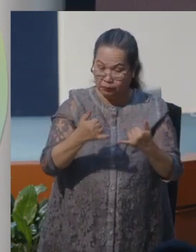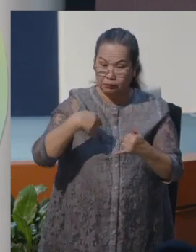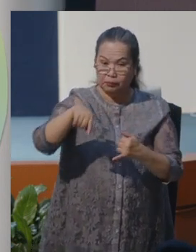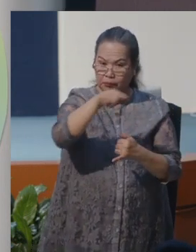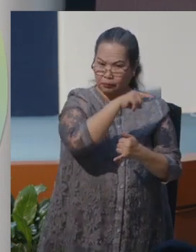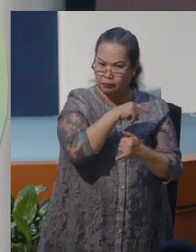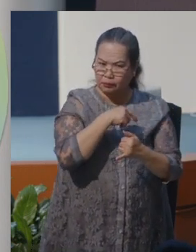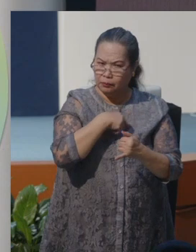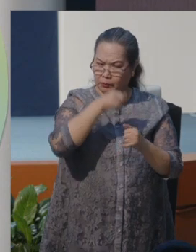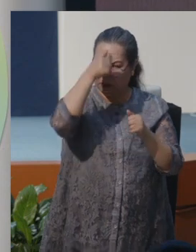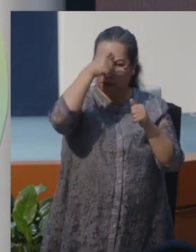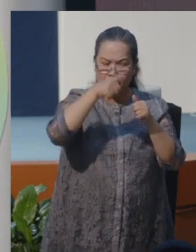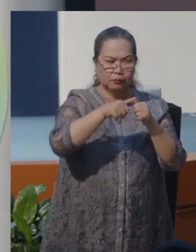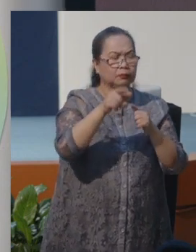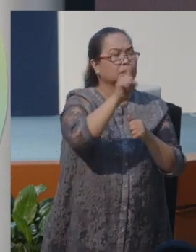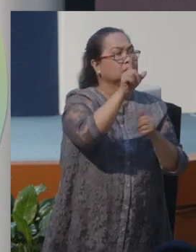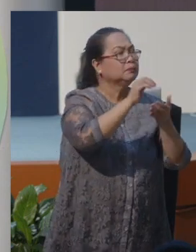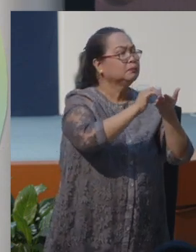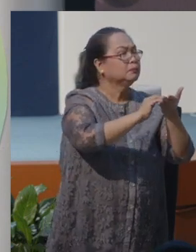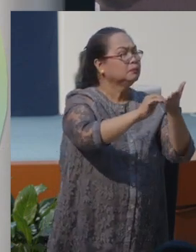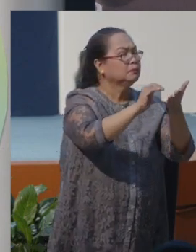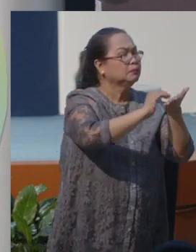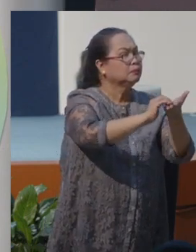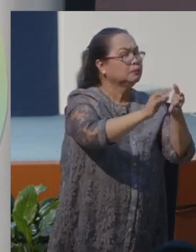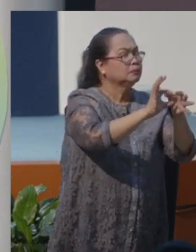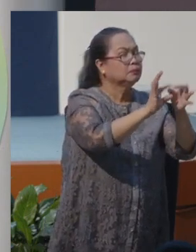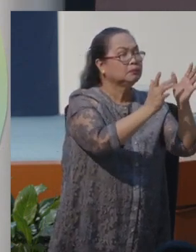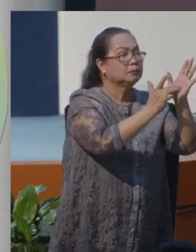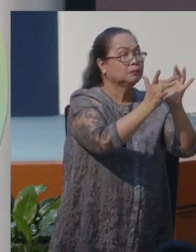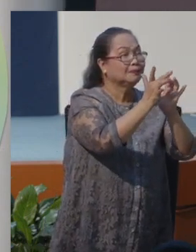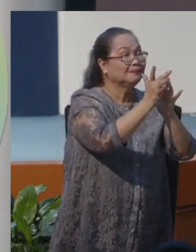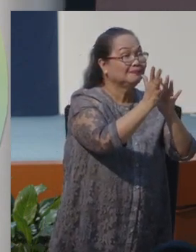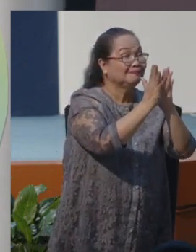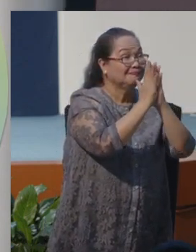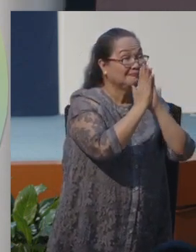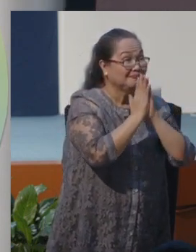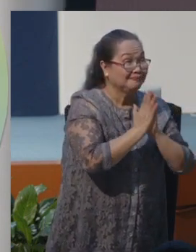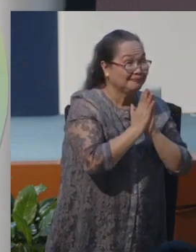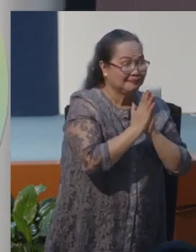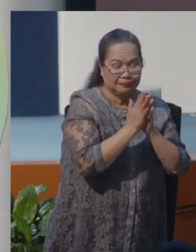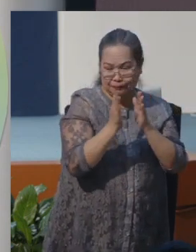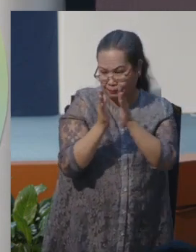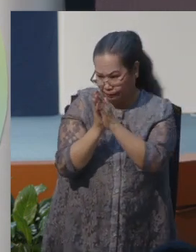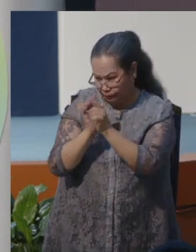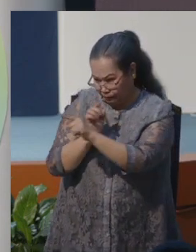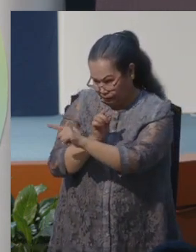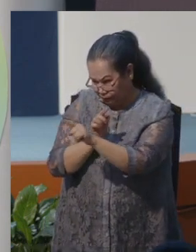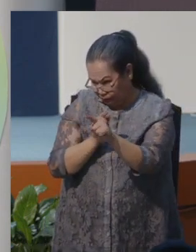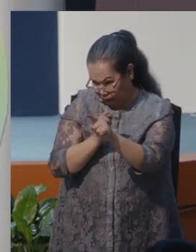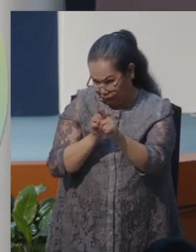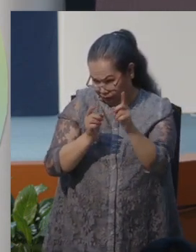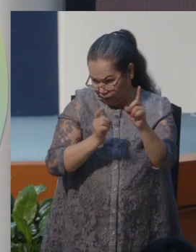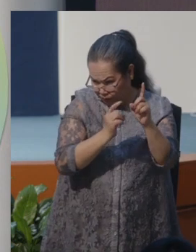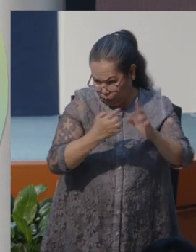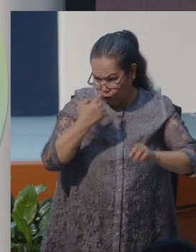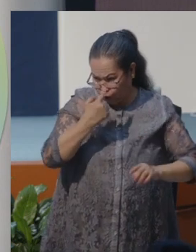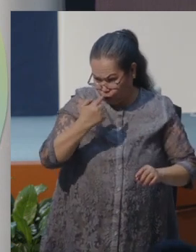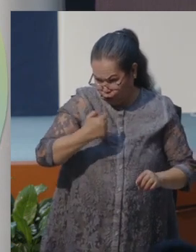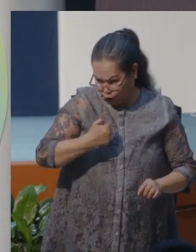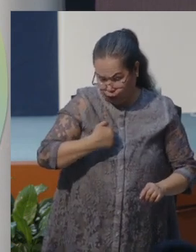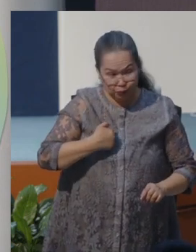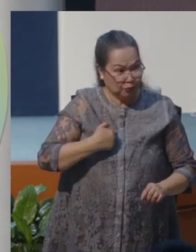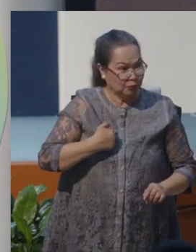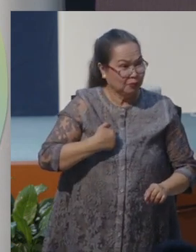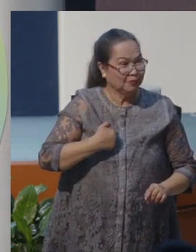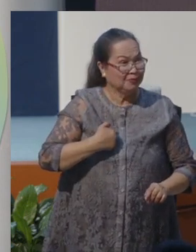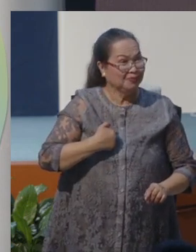be reminded of Jesus' practice of praying when he asks his disciples to say who he is, Luke